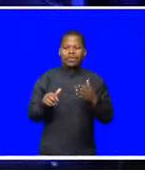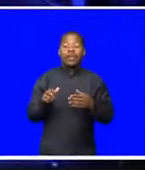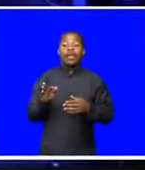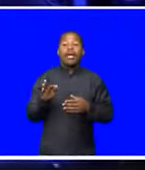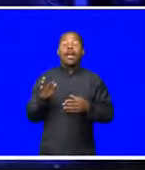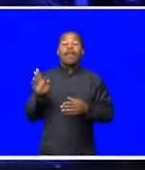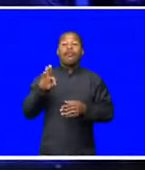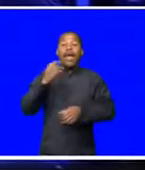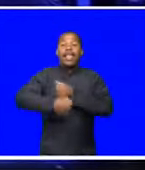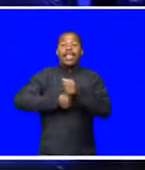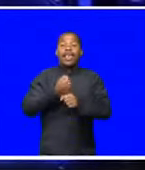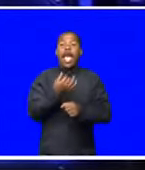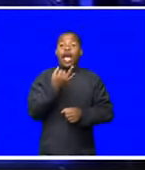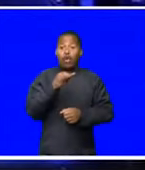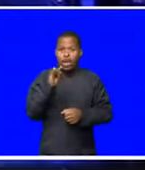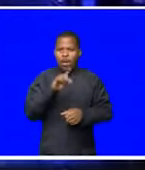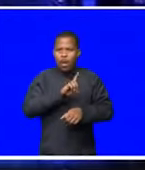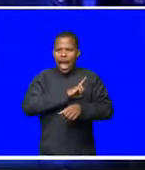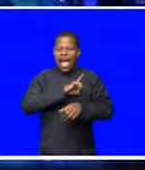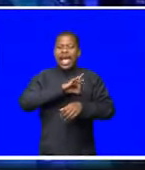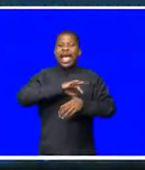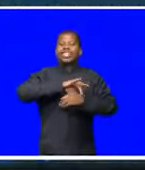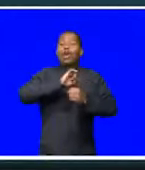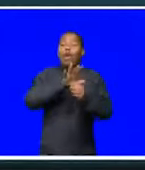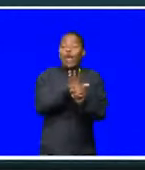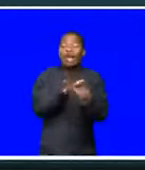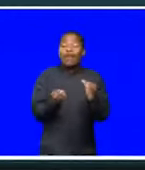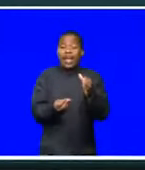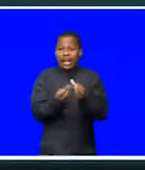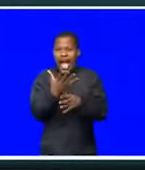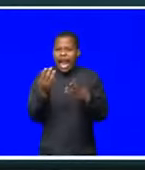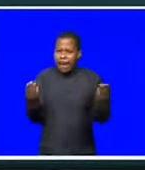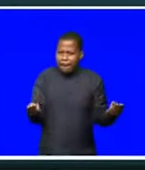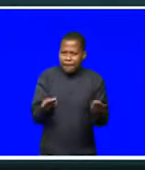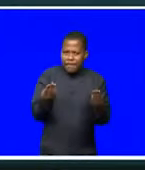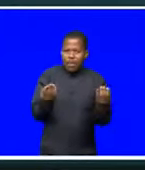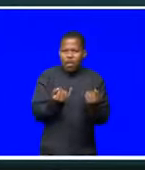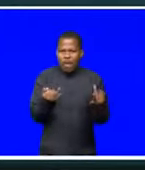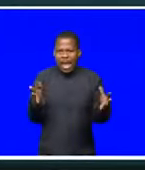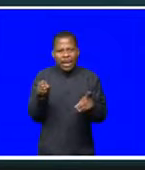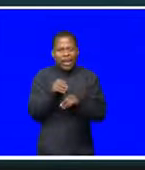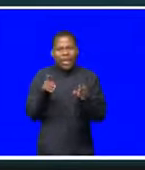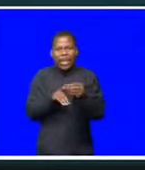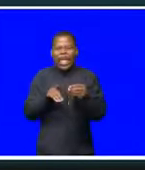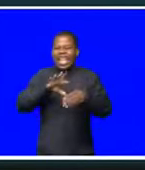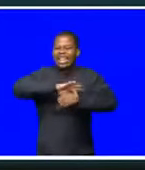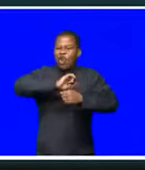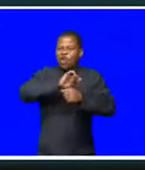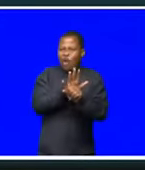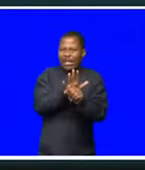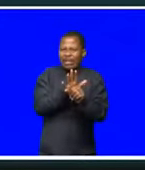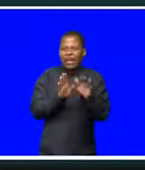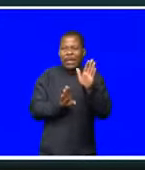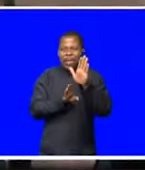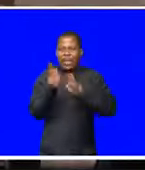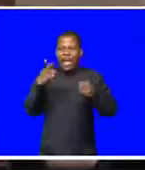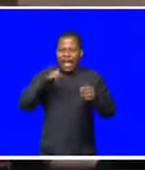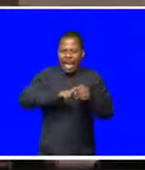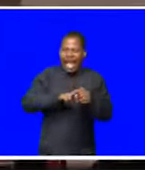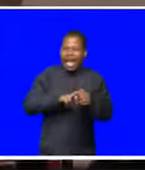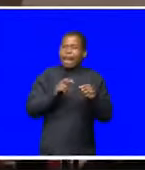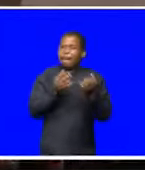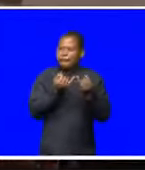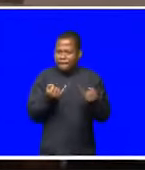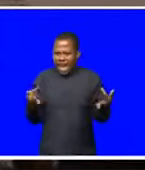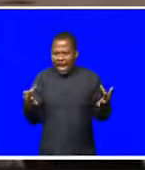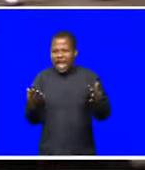wa-2020 nakubhedvuka umkhuhlane i-COVID-19 lokwabanga ukuthi bantfu labanyenti batfole lo mkhuhlane kwathi labanye bagcine bashonile ngawo lo